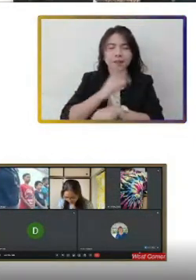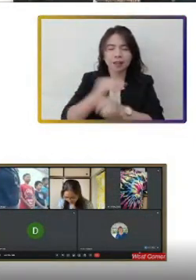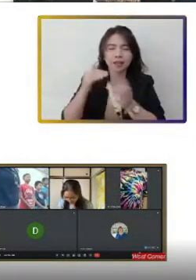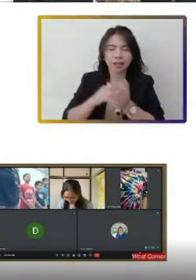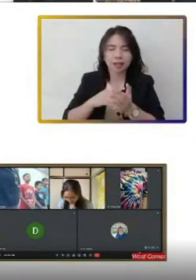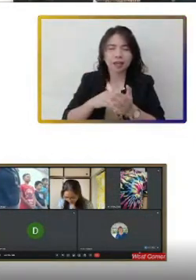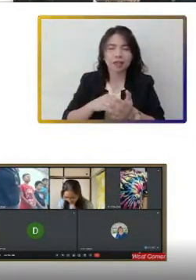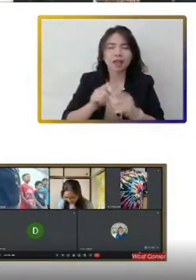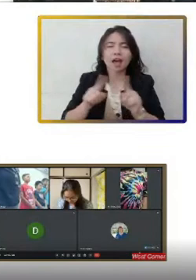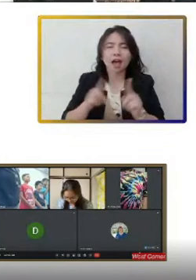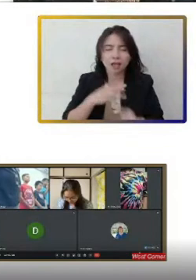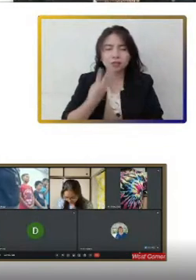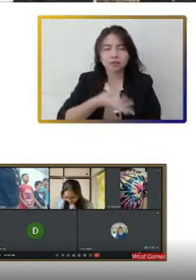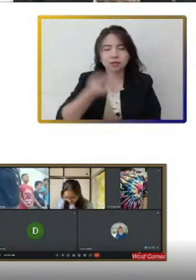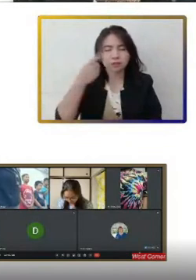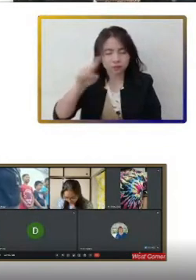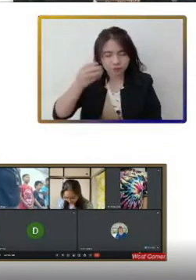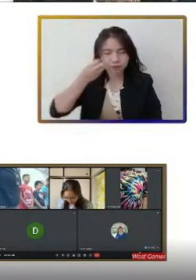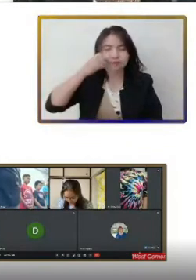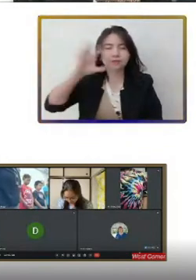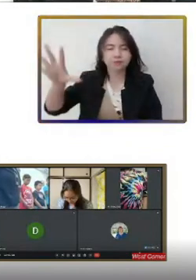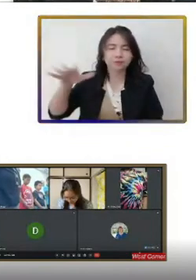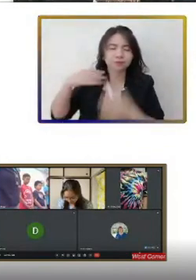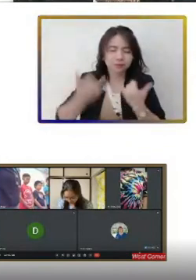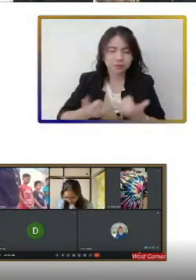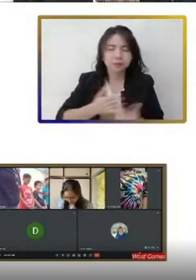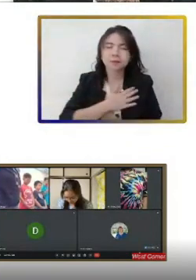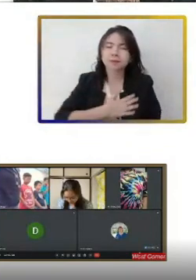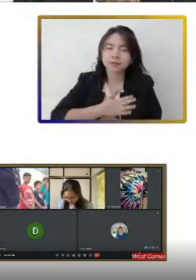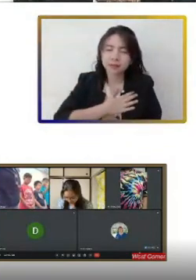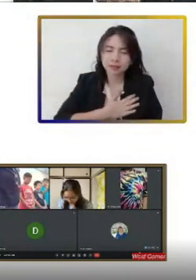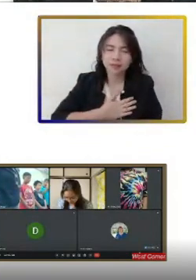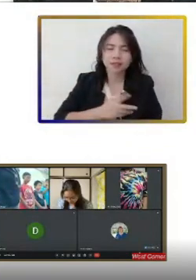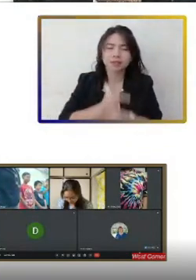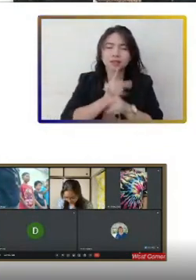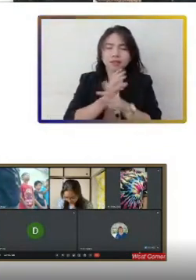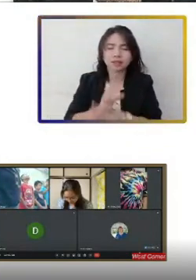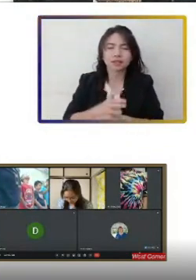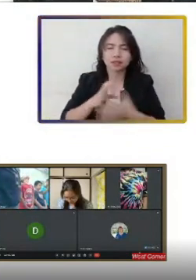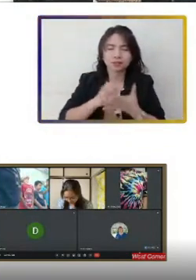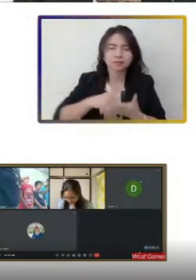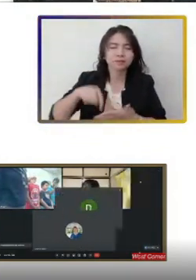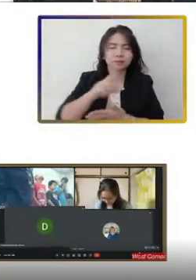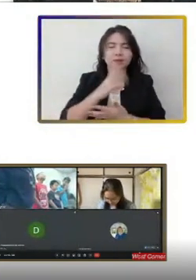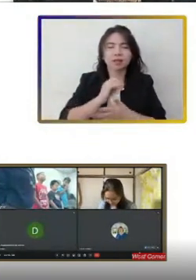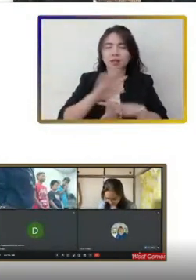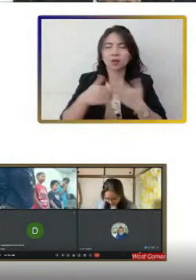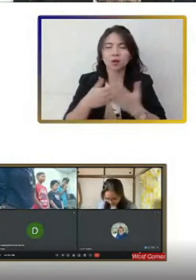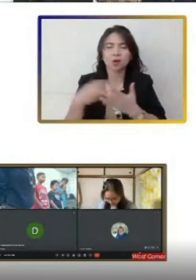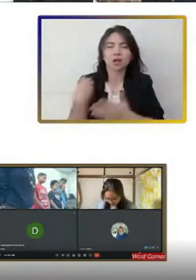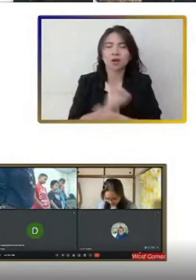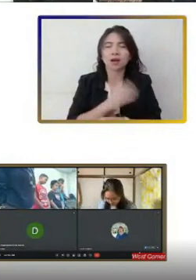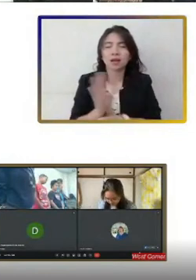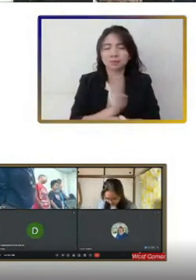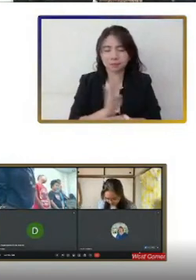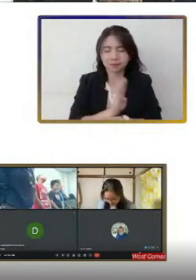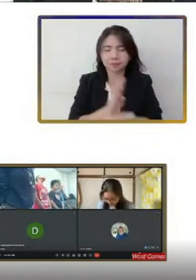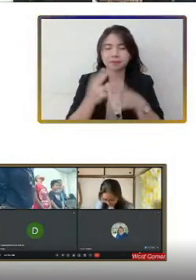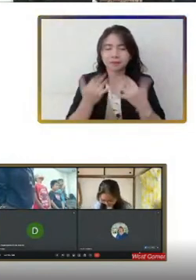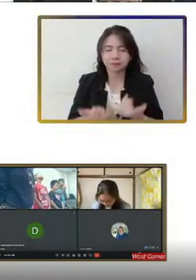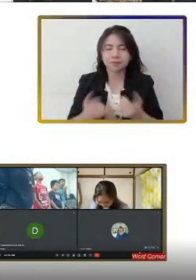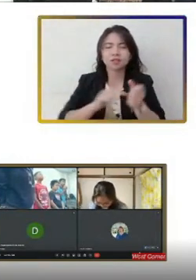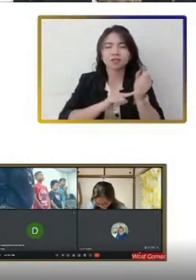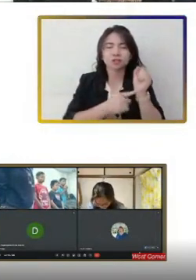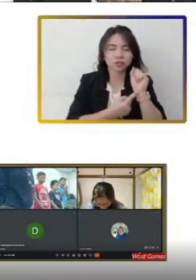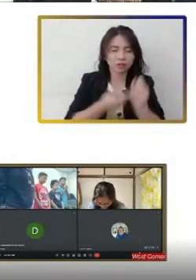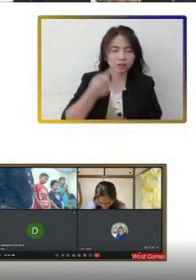aming pagsamantalang paghiwalay. Pakiingatan niyo po kami. At Panginoon, ang aming mga hanap buhay na harapin sa mula